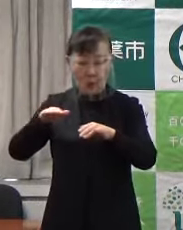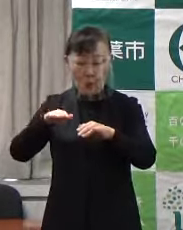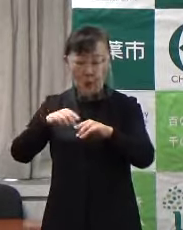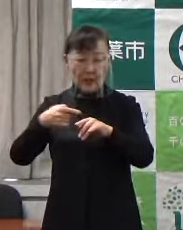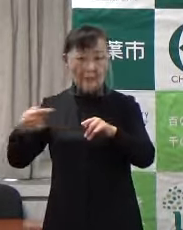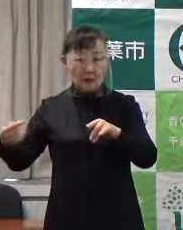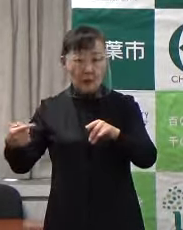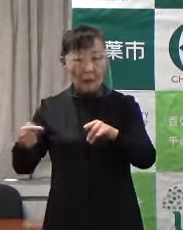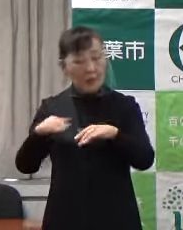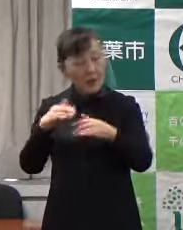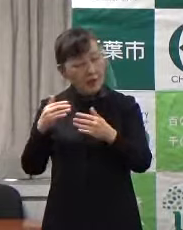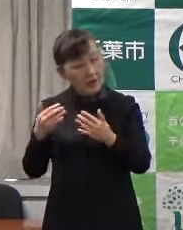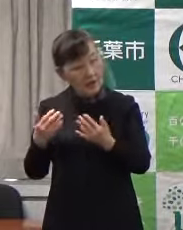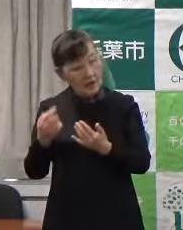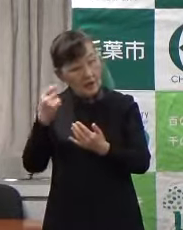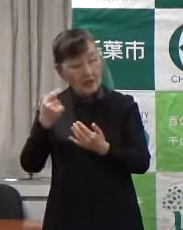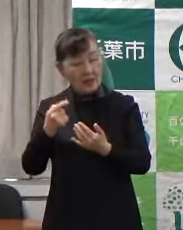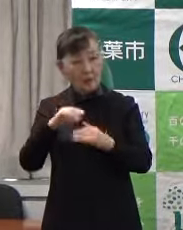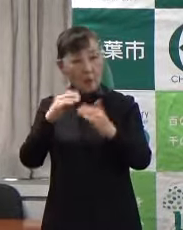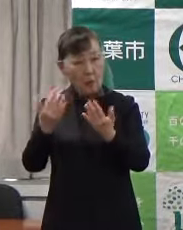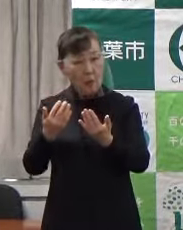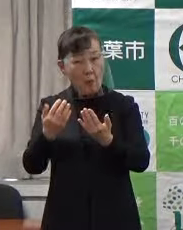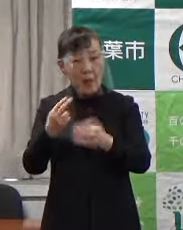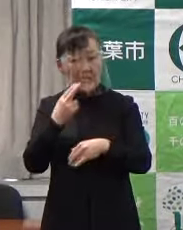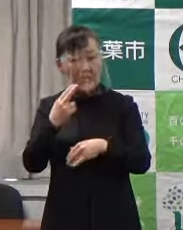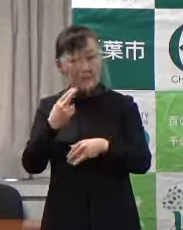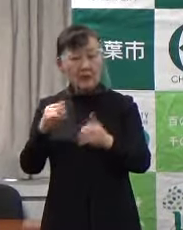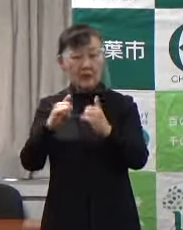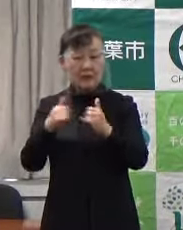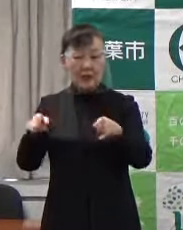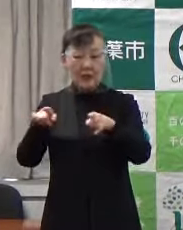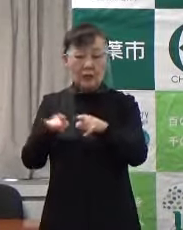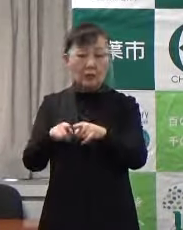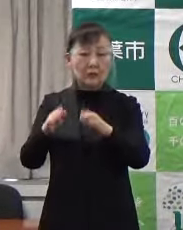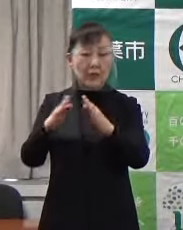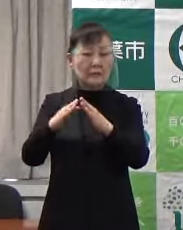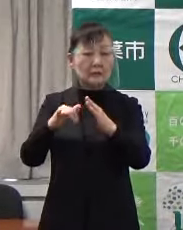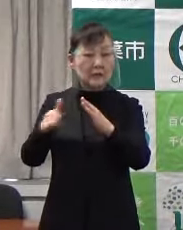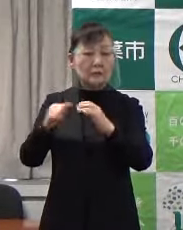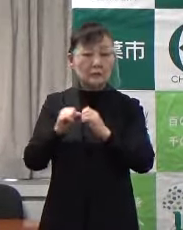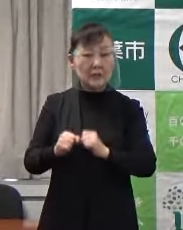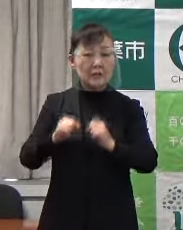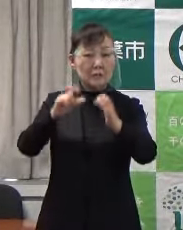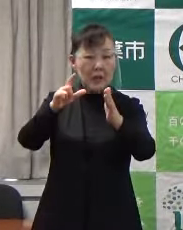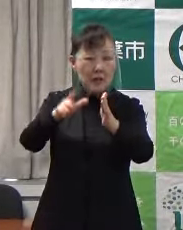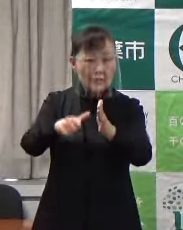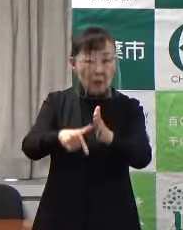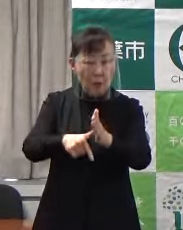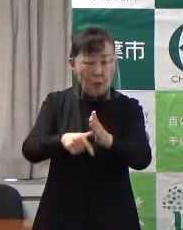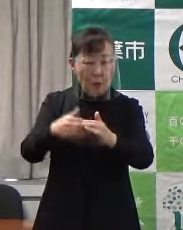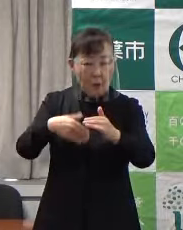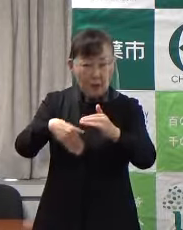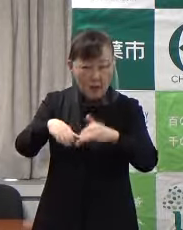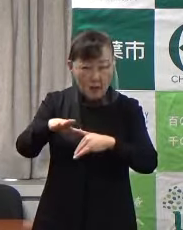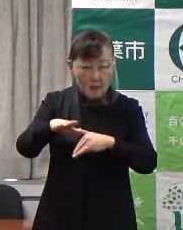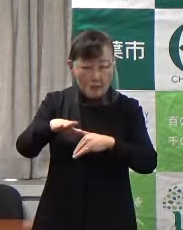ると、やっぱり喫煙してる方が同居家族にいらっしゃる方がどちらかという